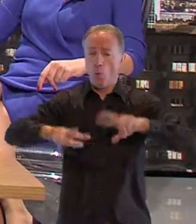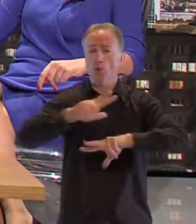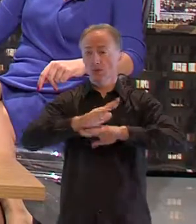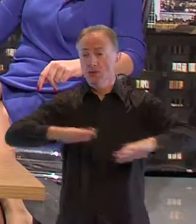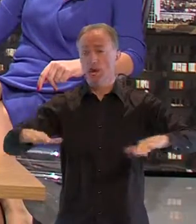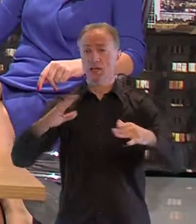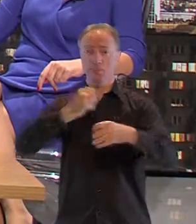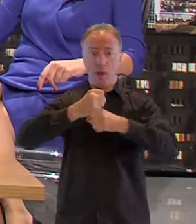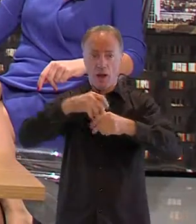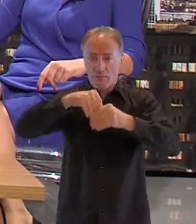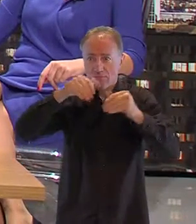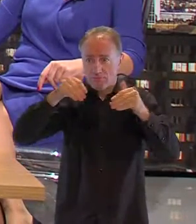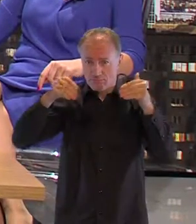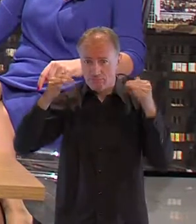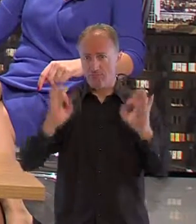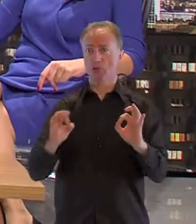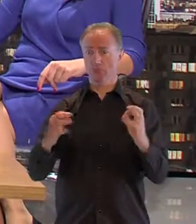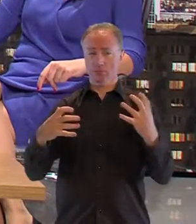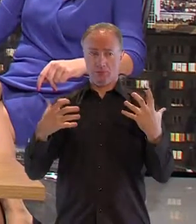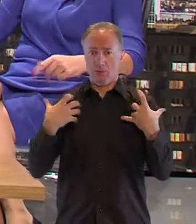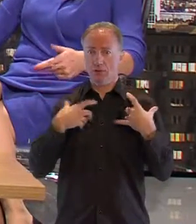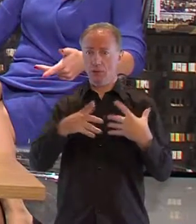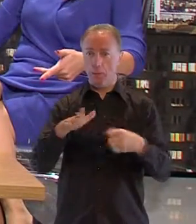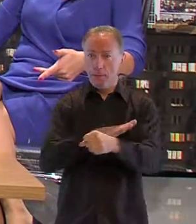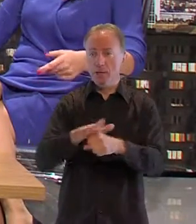odnajdujemy się w pracy, w biznesie i naprawdę można, również w